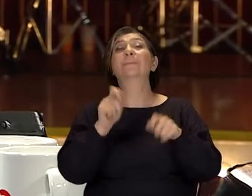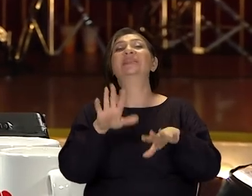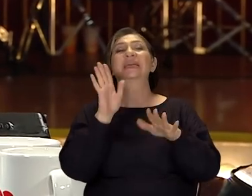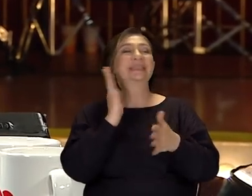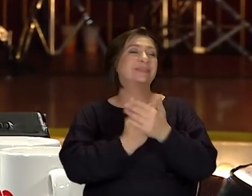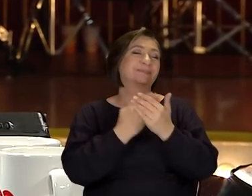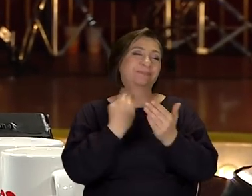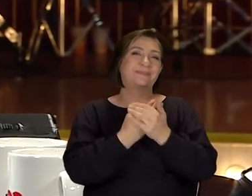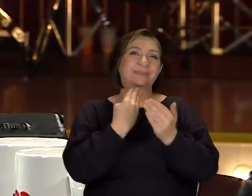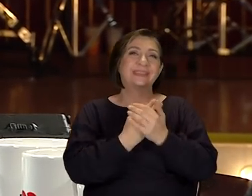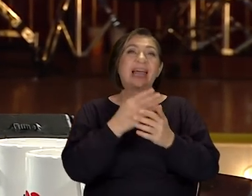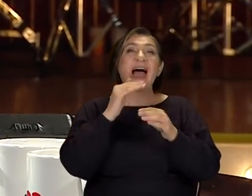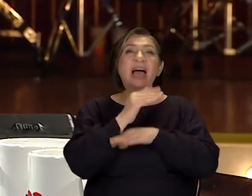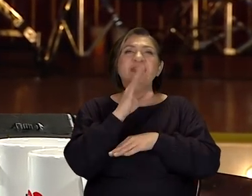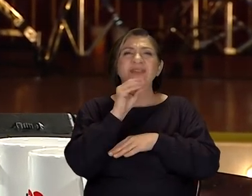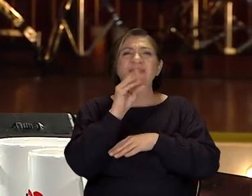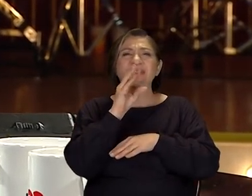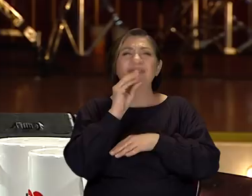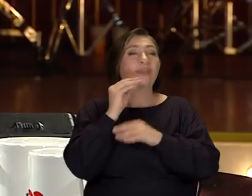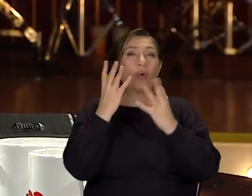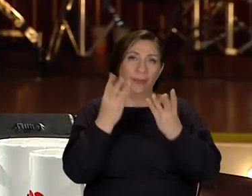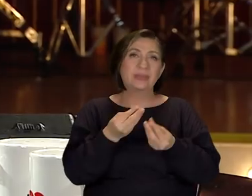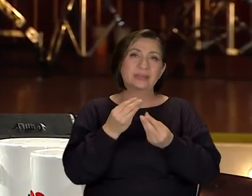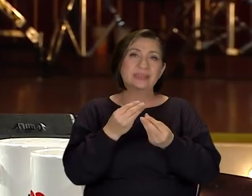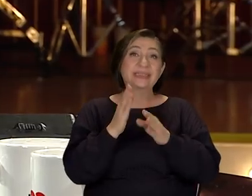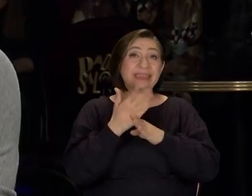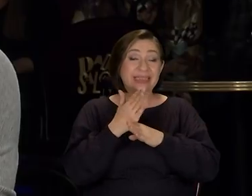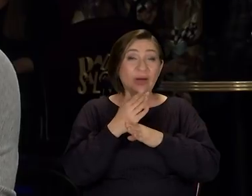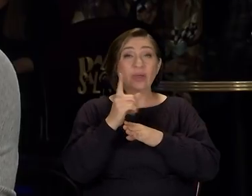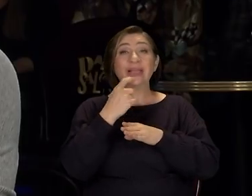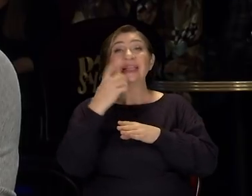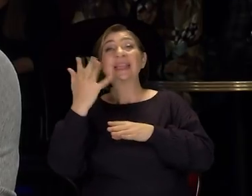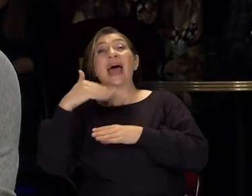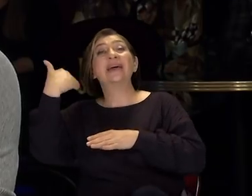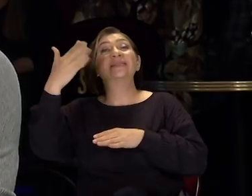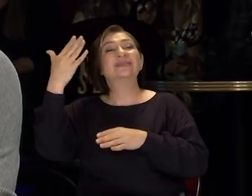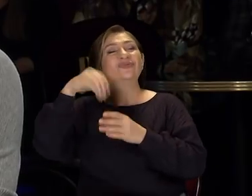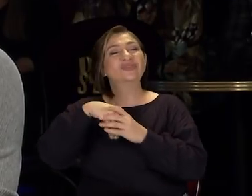Yapmazsan hayat daha çekilmez bir hale alıyor. Evet. Çünkü kadınlar mutlaka